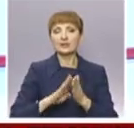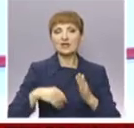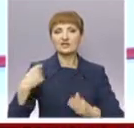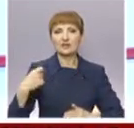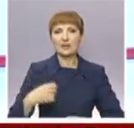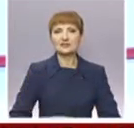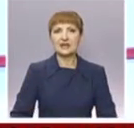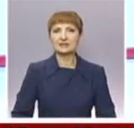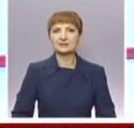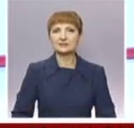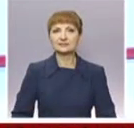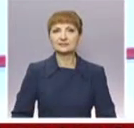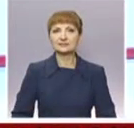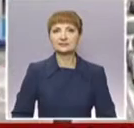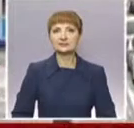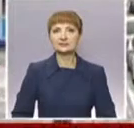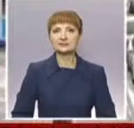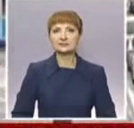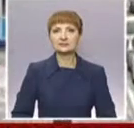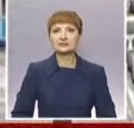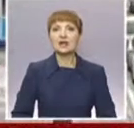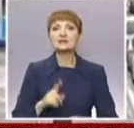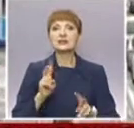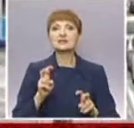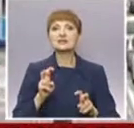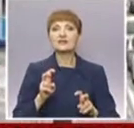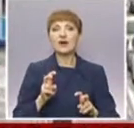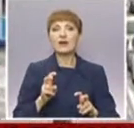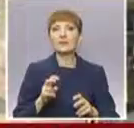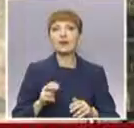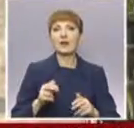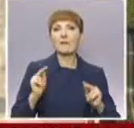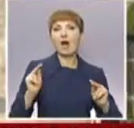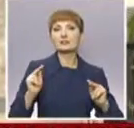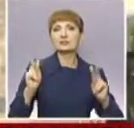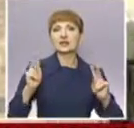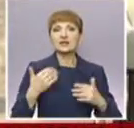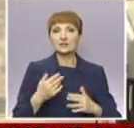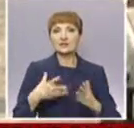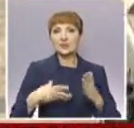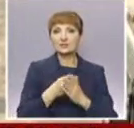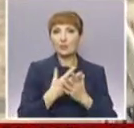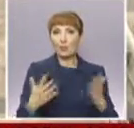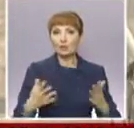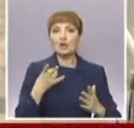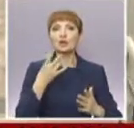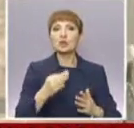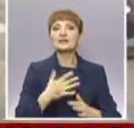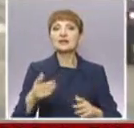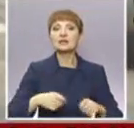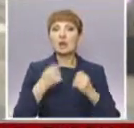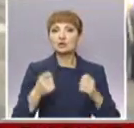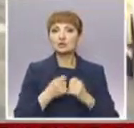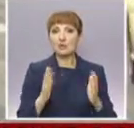видеоматериале за так называемые понты теперь придется заплатить больше за то за некоторые нарушения